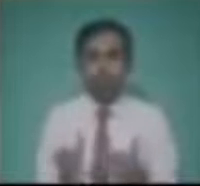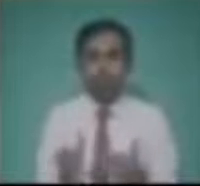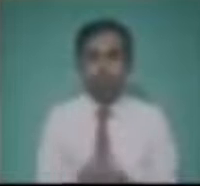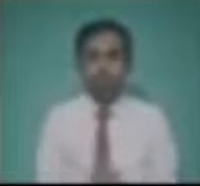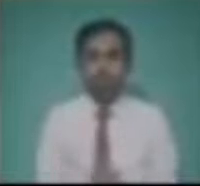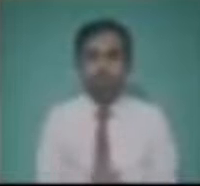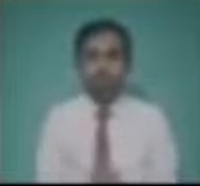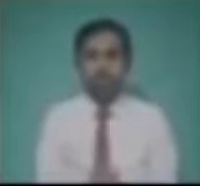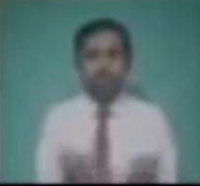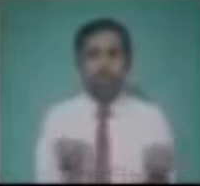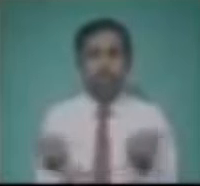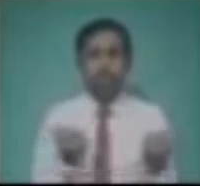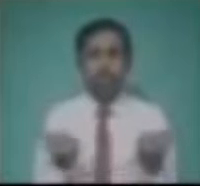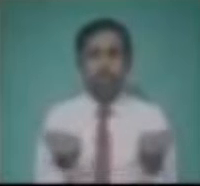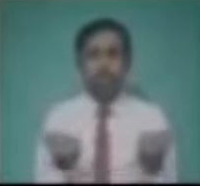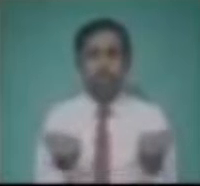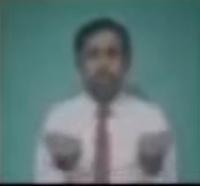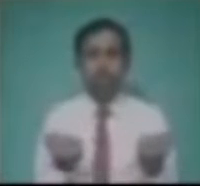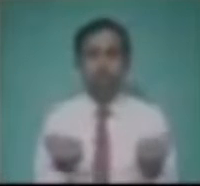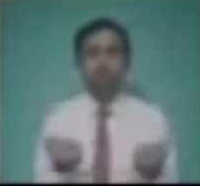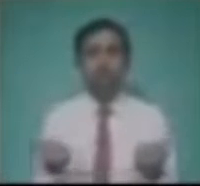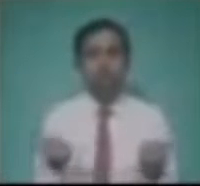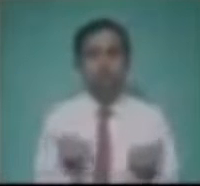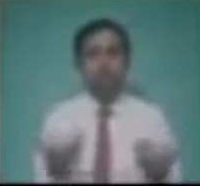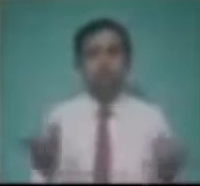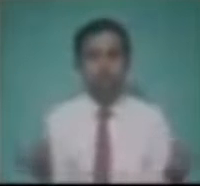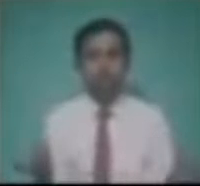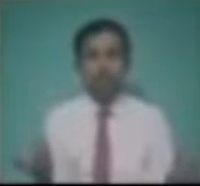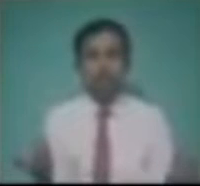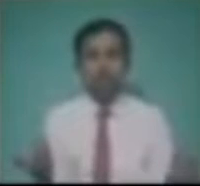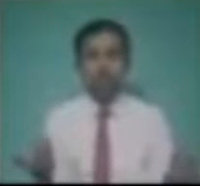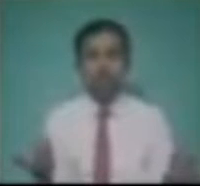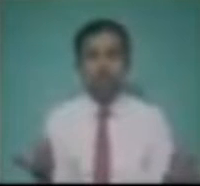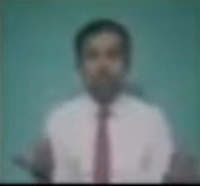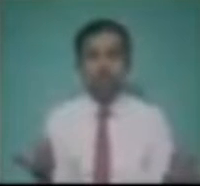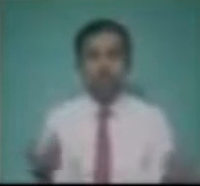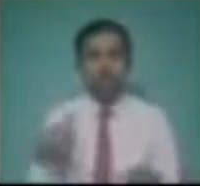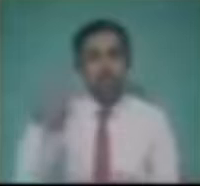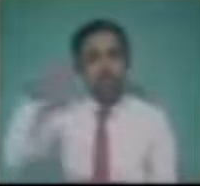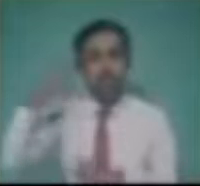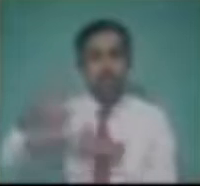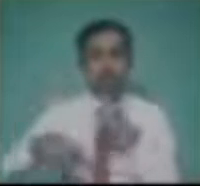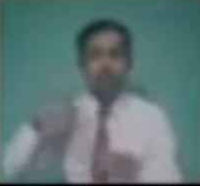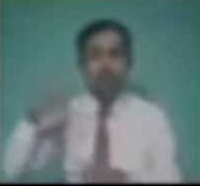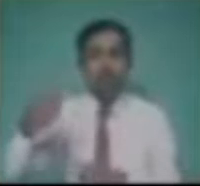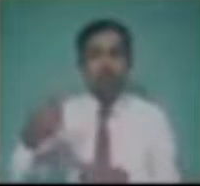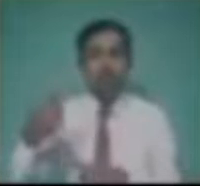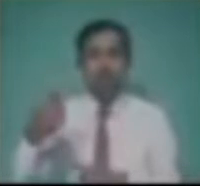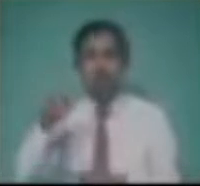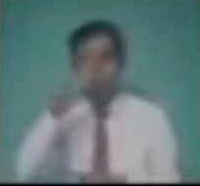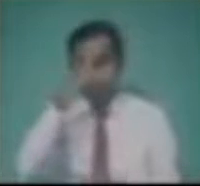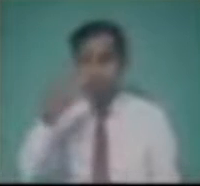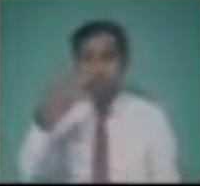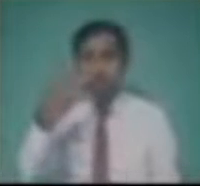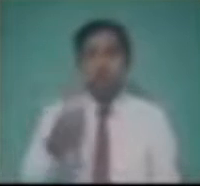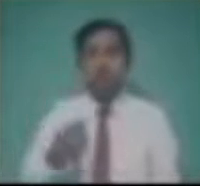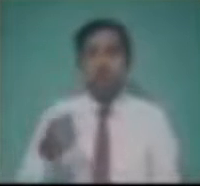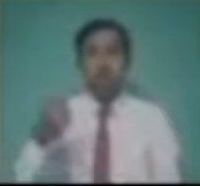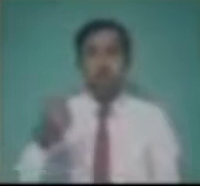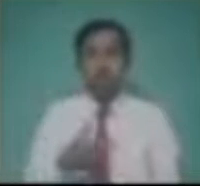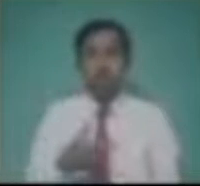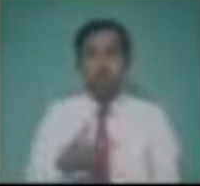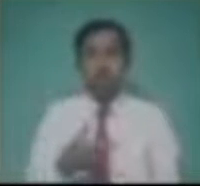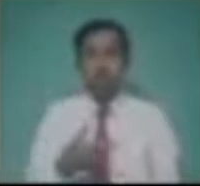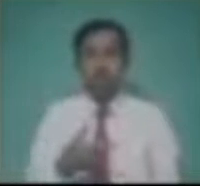දන්නවා වාහන ගන්න. වාහන නැහැ ගන්න මිනිස්සුන්ට ජනතාවට ටයර් එකක් ගන්න ගියොත් මාස 4ක පඩිය ඕනේ දැන්